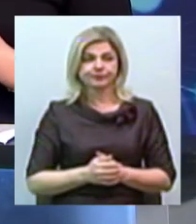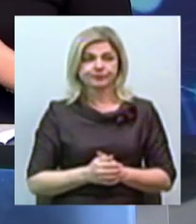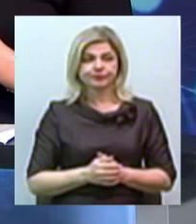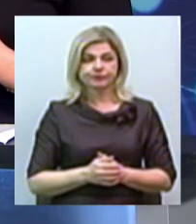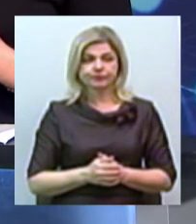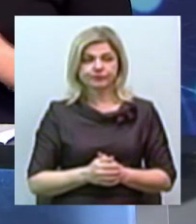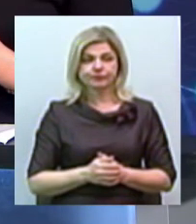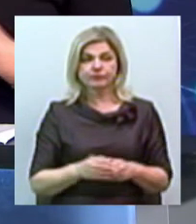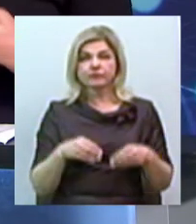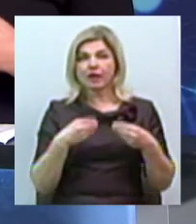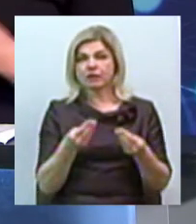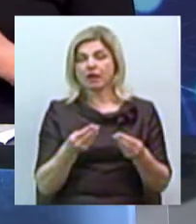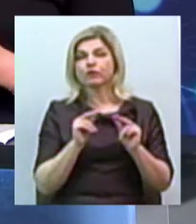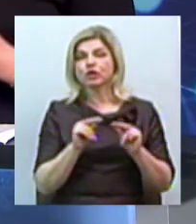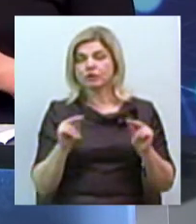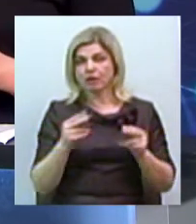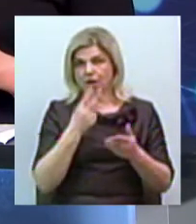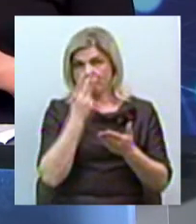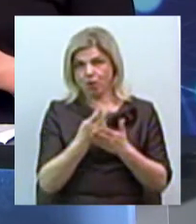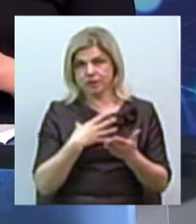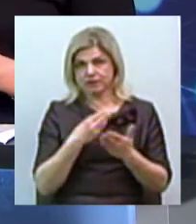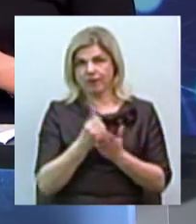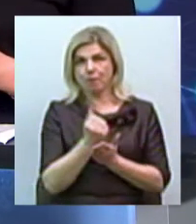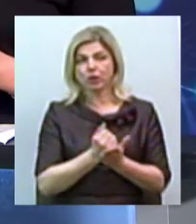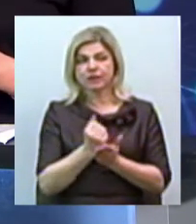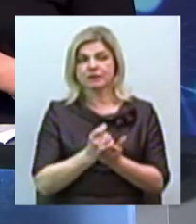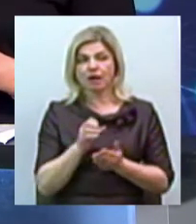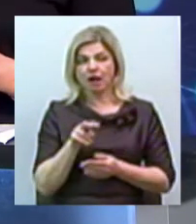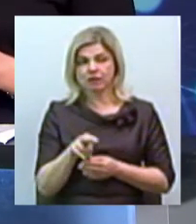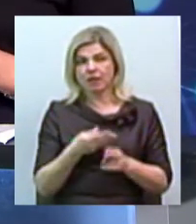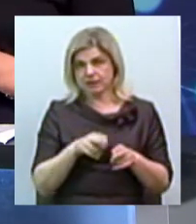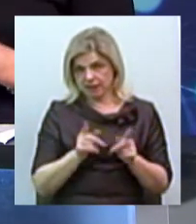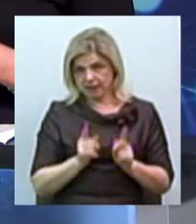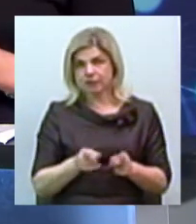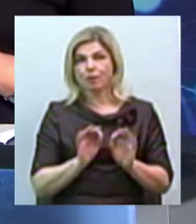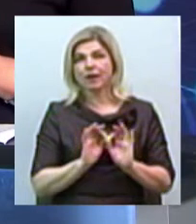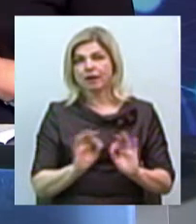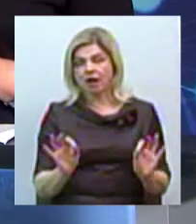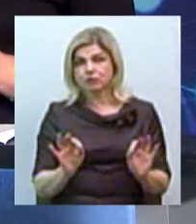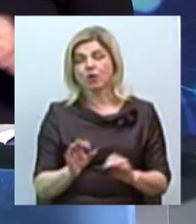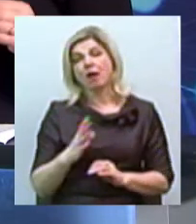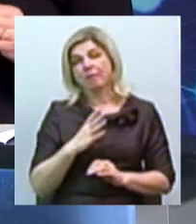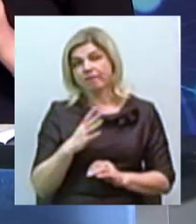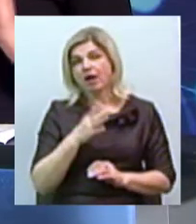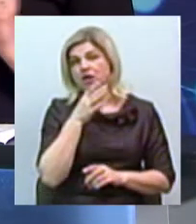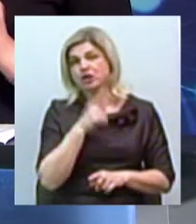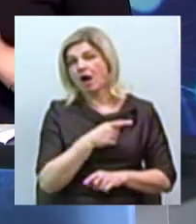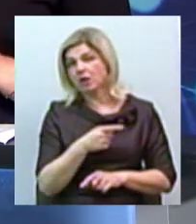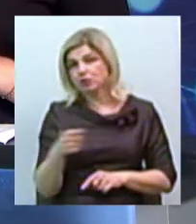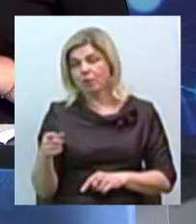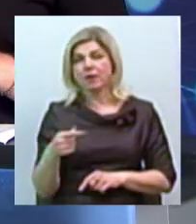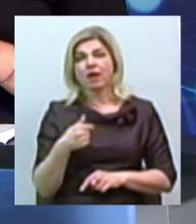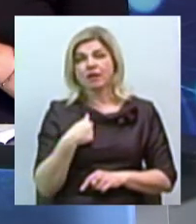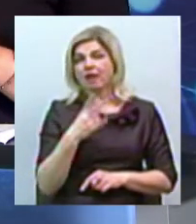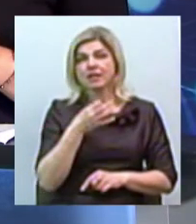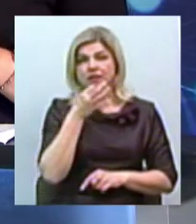дає вчителю можливість розкрити свій потенціал. І це дійсно прекрасно, тому що, знаєте, буває часом, я не скажу про нашу